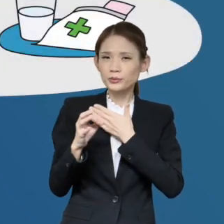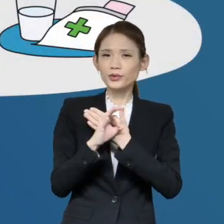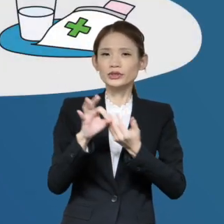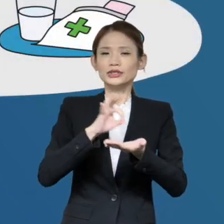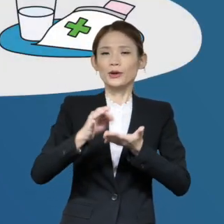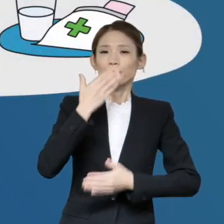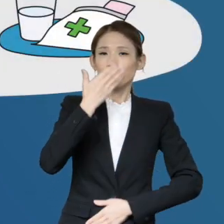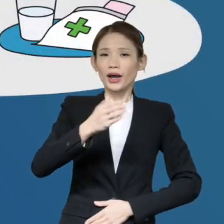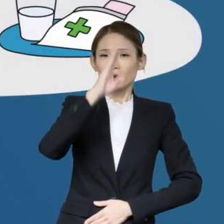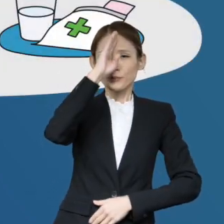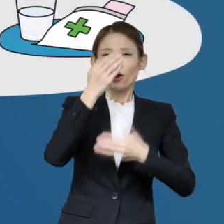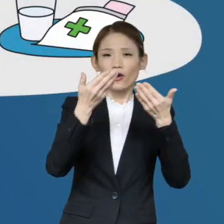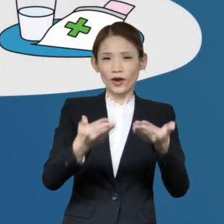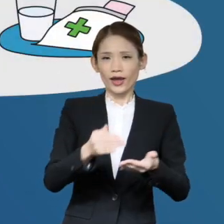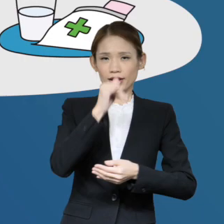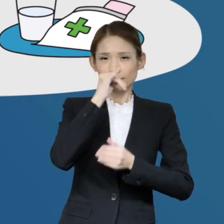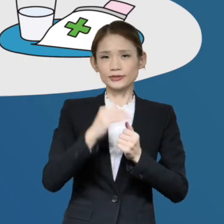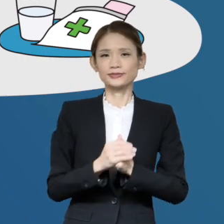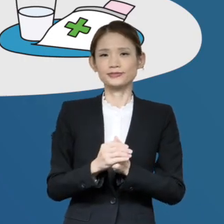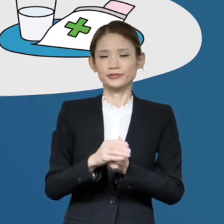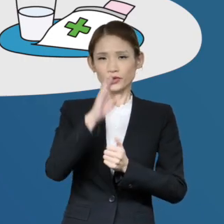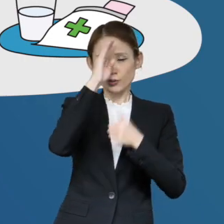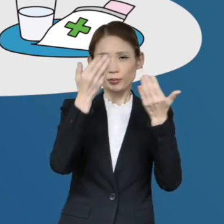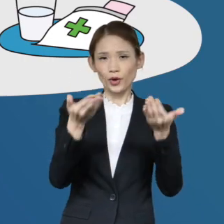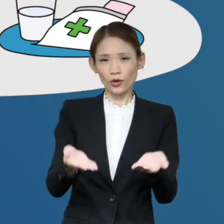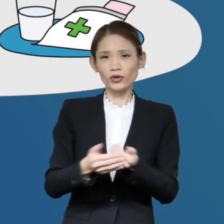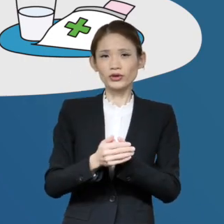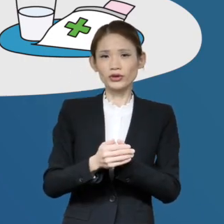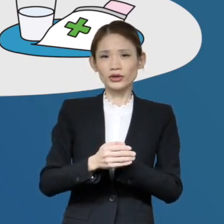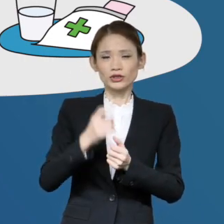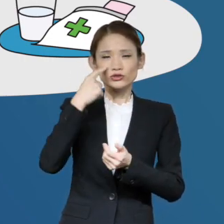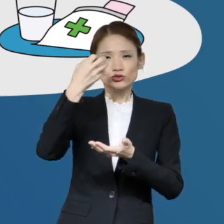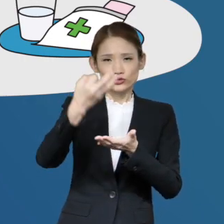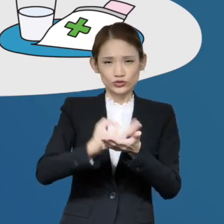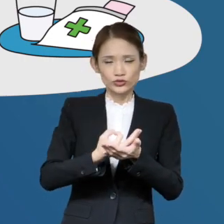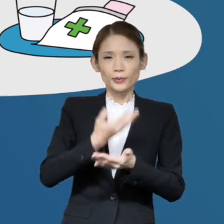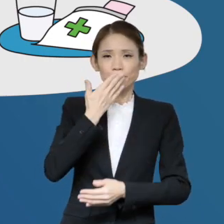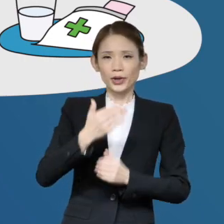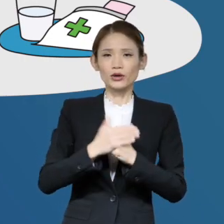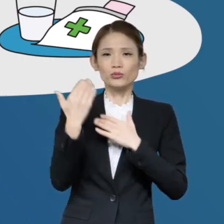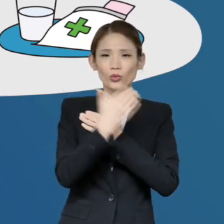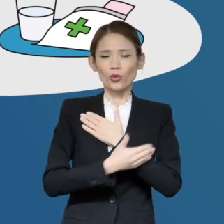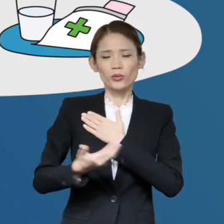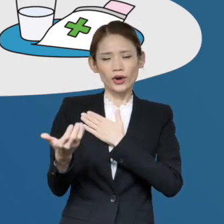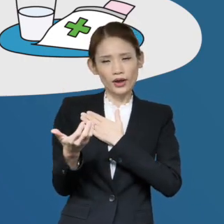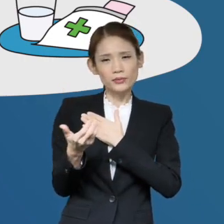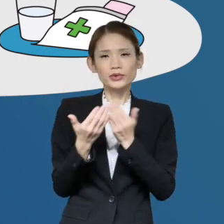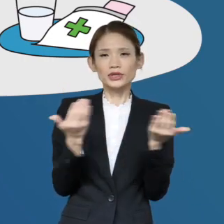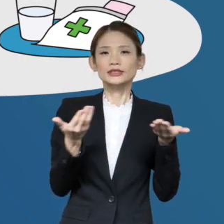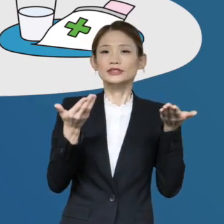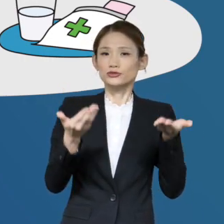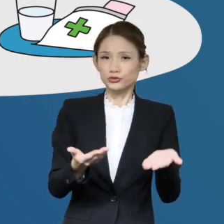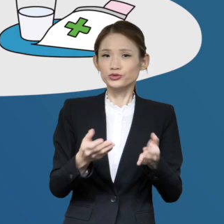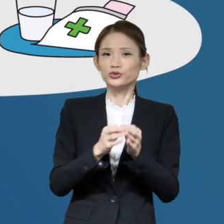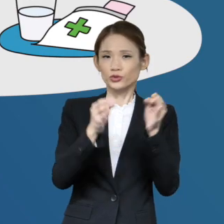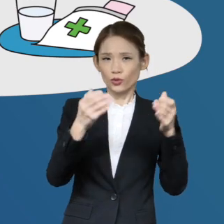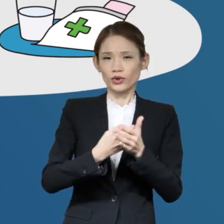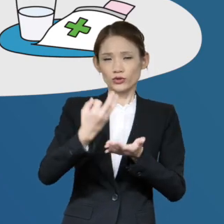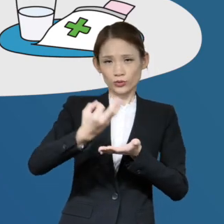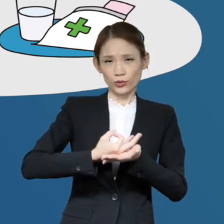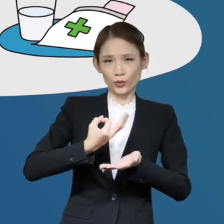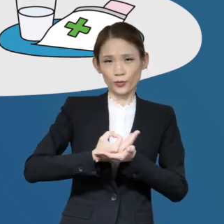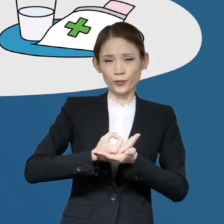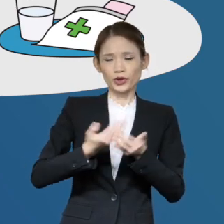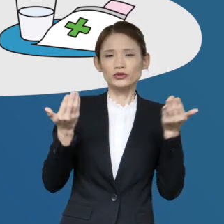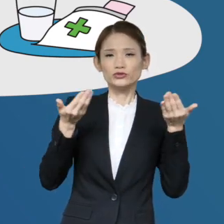쓸 수 있는 병가가 있습니다. 병가는 유급으로 처리되어 몸이 아파 일을 쉬는 동안에도